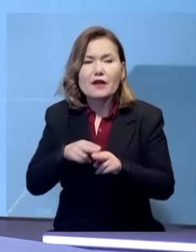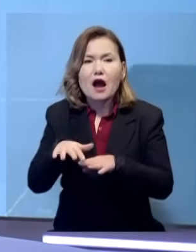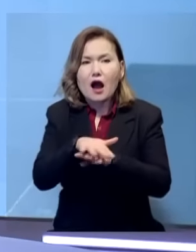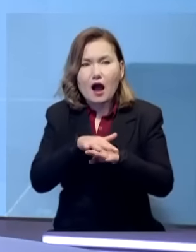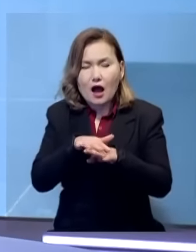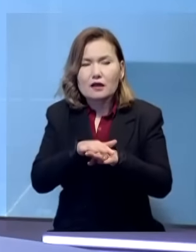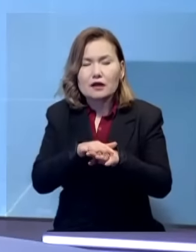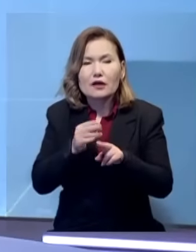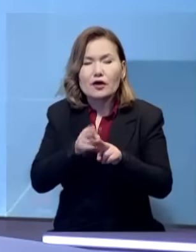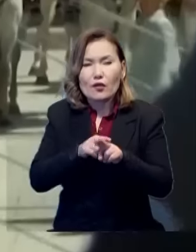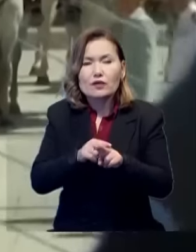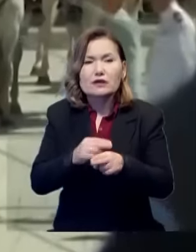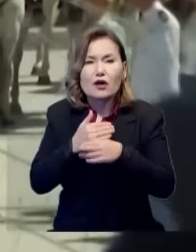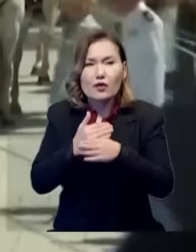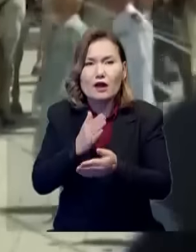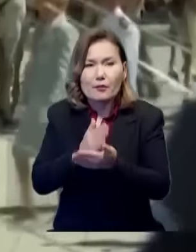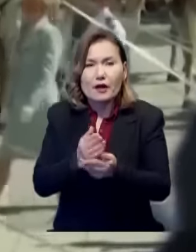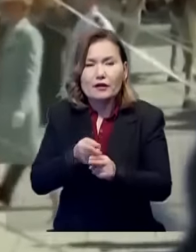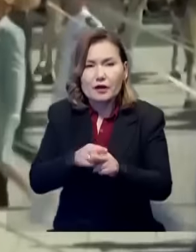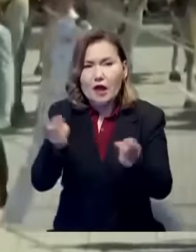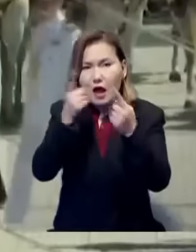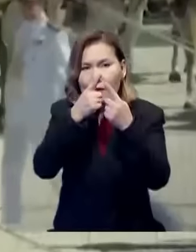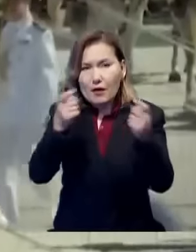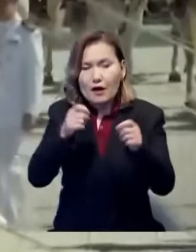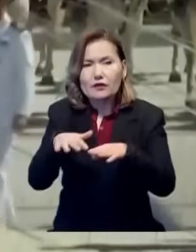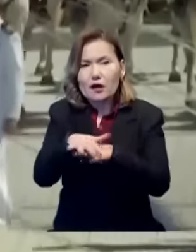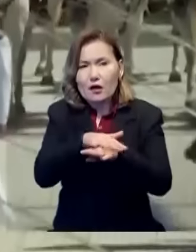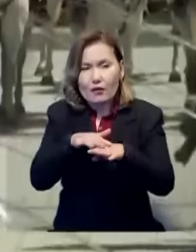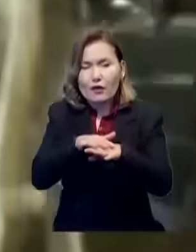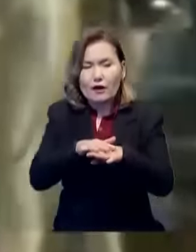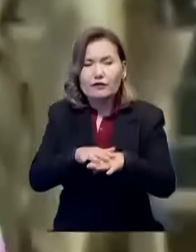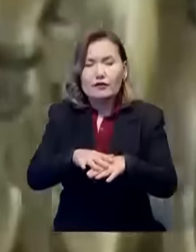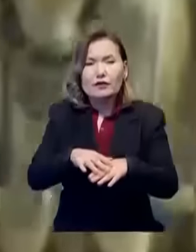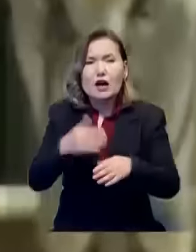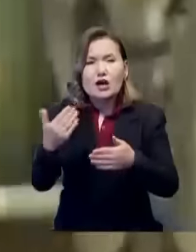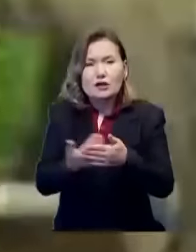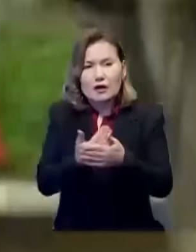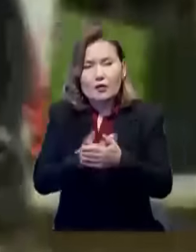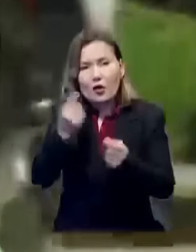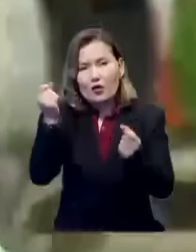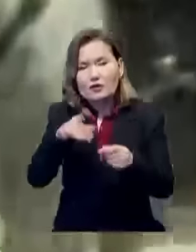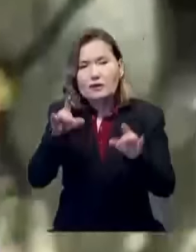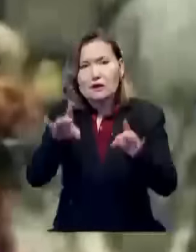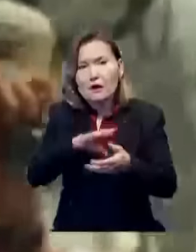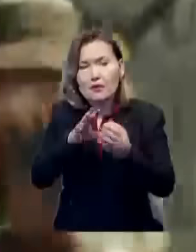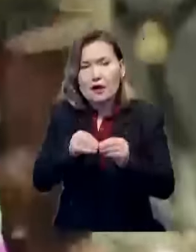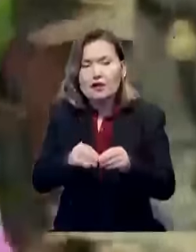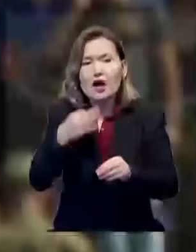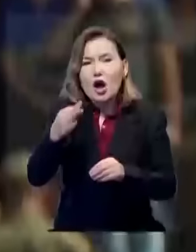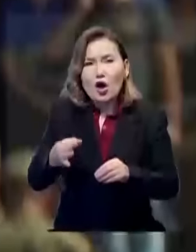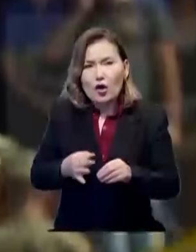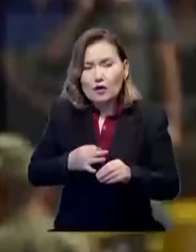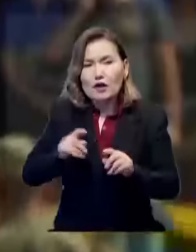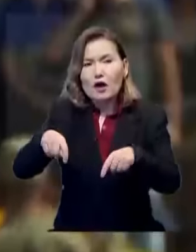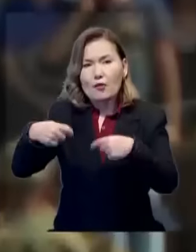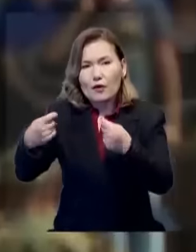арасында қолдайтындар көп. Сондықтан оның мәлімдемесі тұрғындар үшін күтпеген жаңалық болды. 2-ші Маргарет таққа ұлы мұрагер ханзада